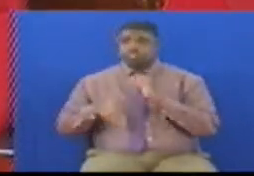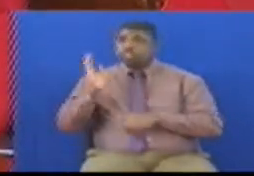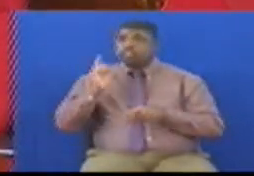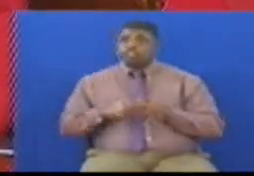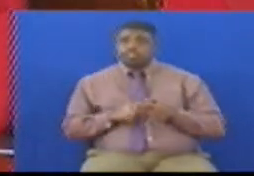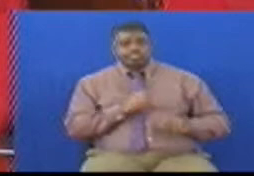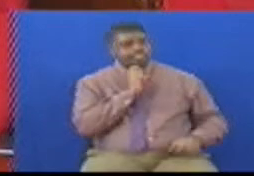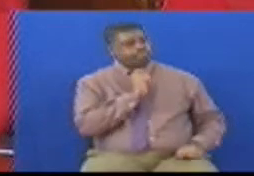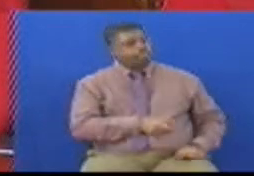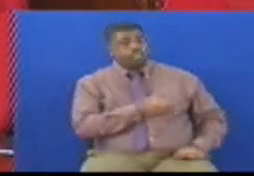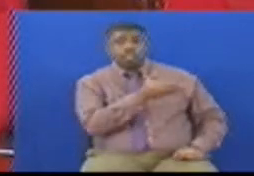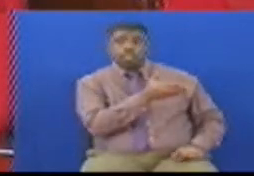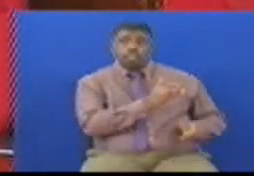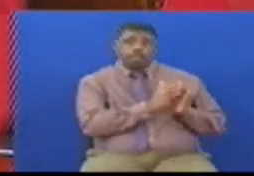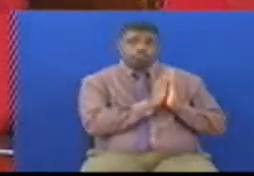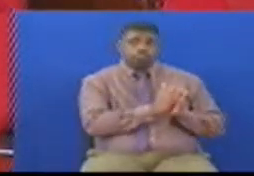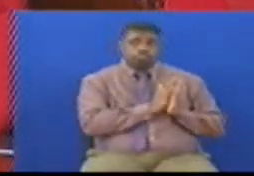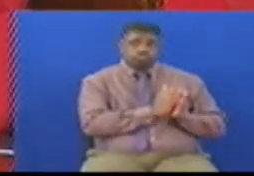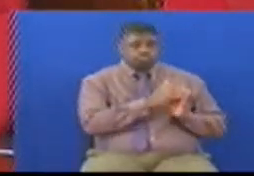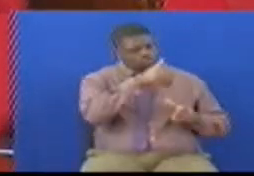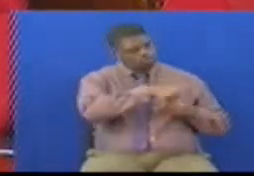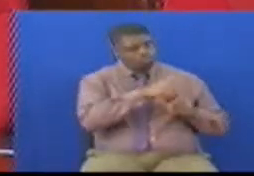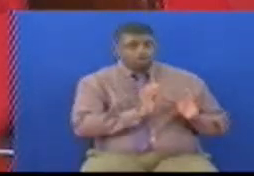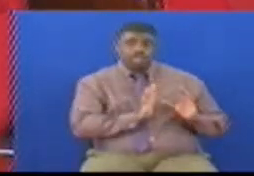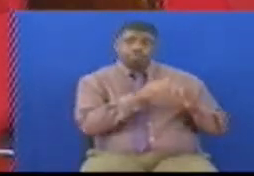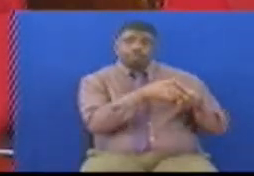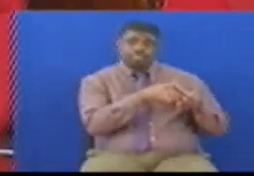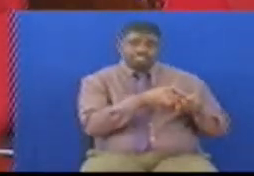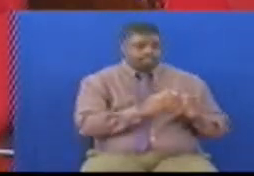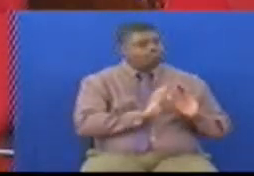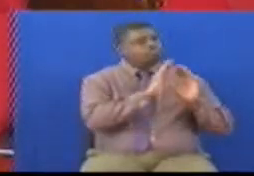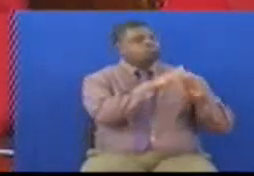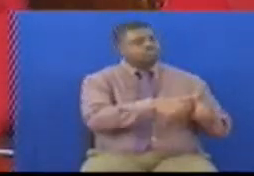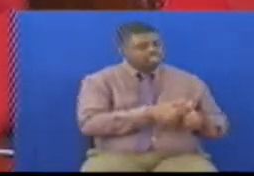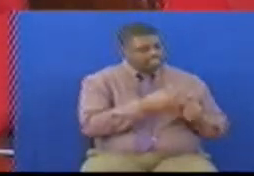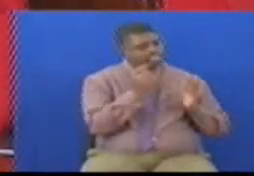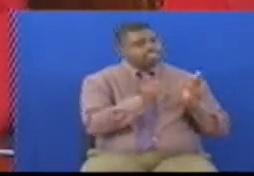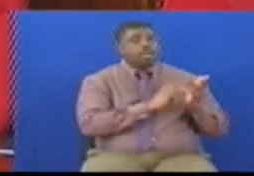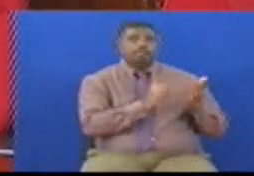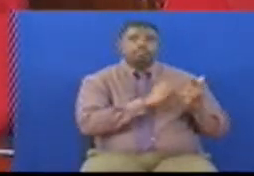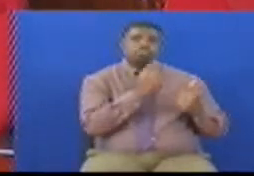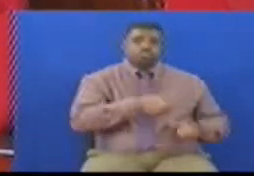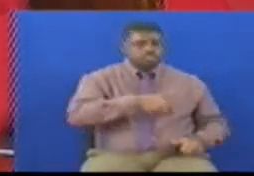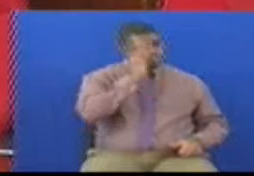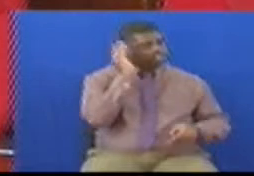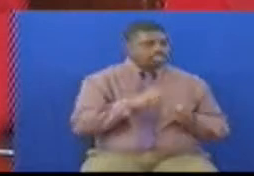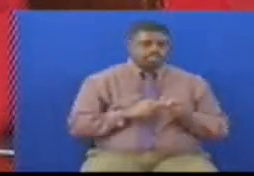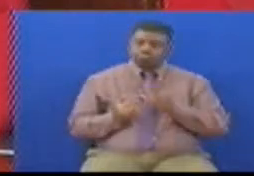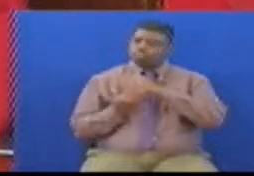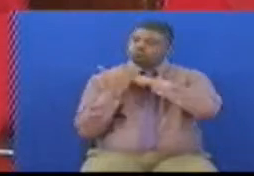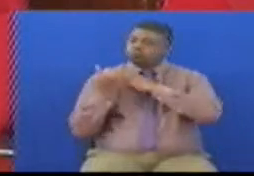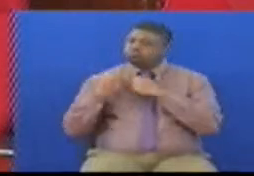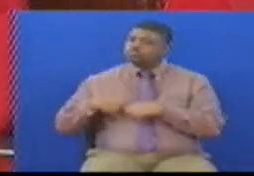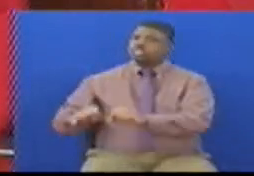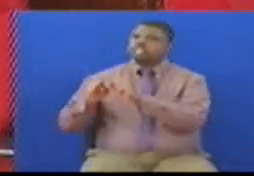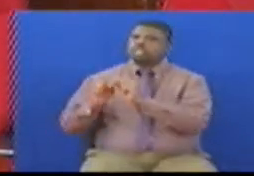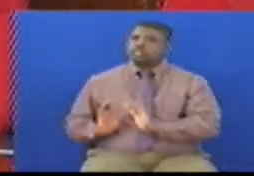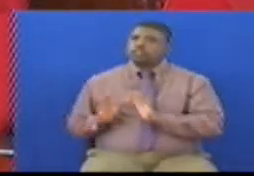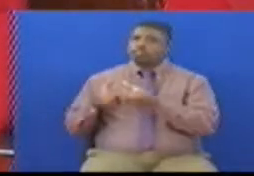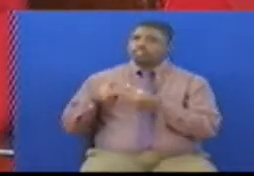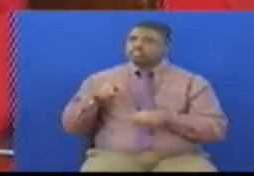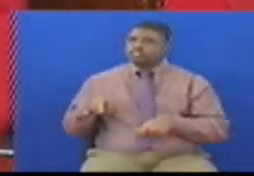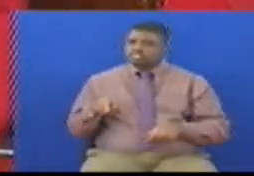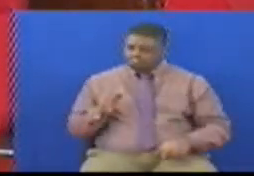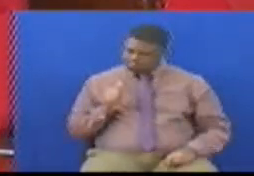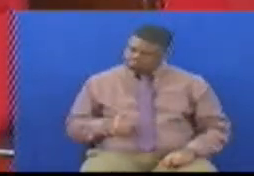Spika, nawashukuru wajumbe wote wa kamati ya PSC, kamati ya bunge ya hesabu za serikali kwa kutekeleza majukumu ya kamati hii kwa